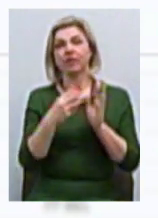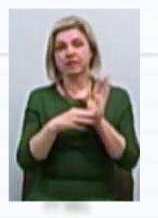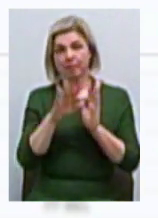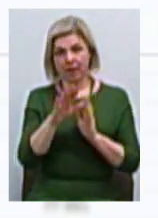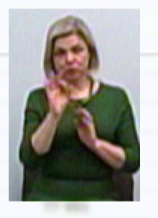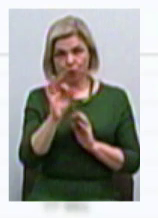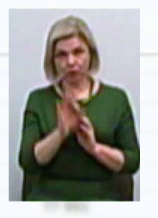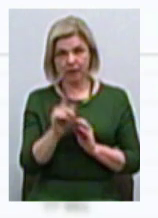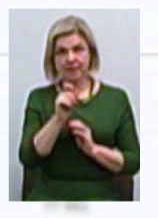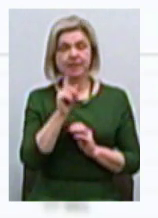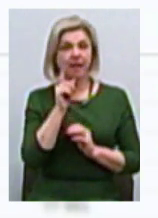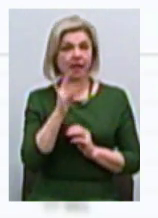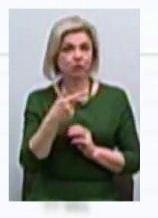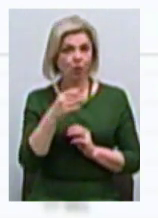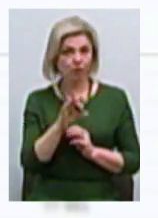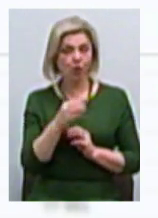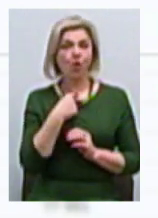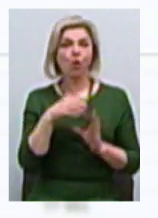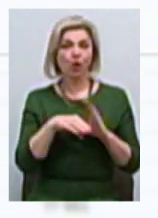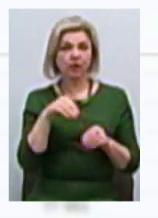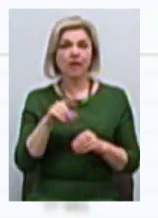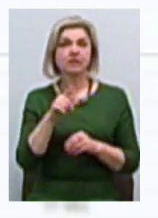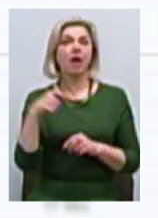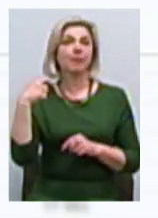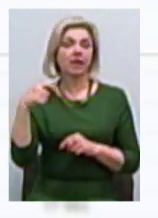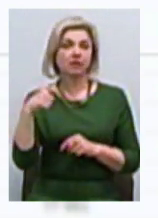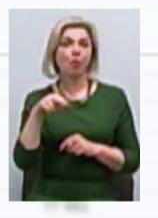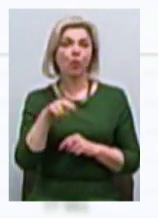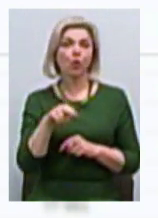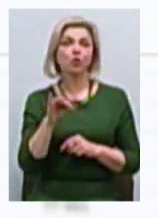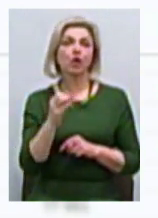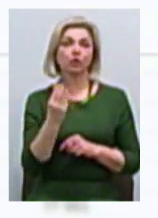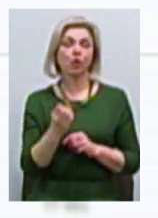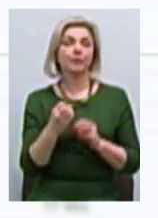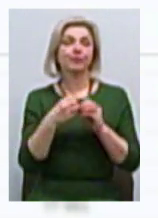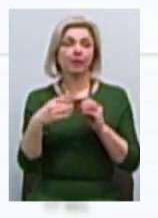30,25% виборців проголосували за чинного президента Петра Порошенка,